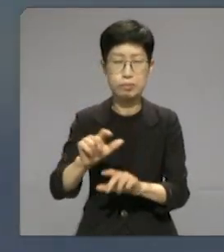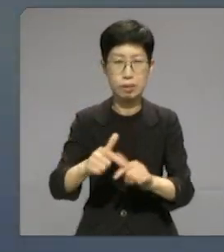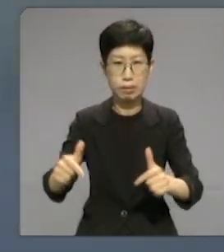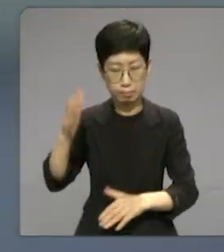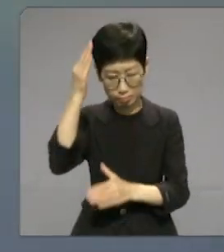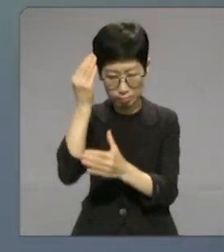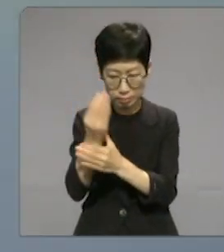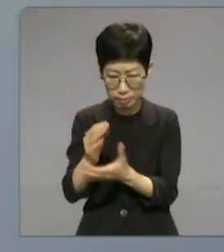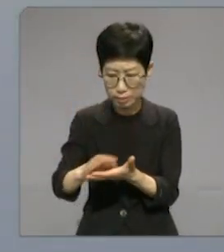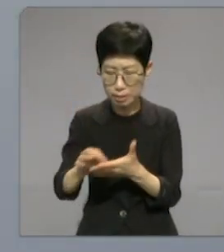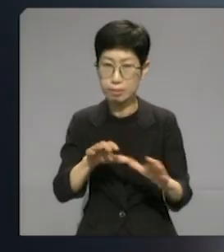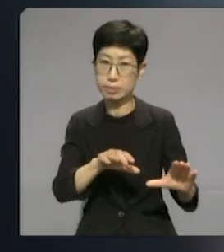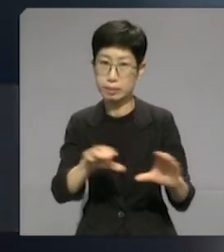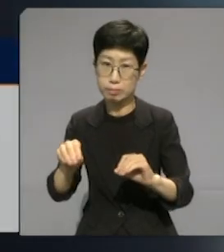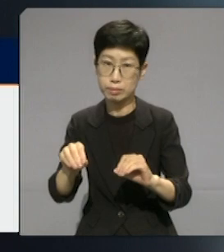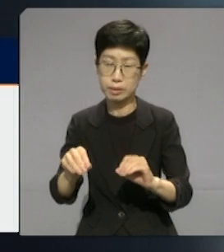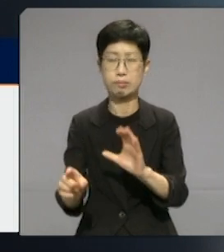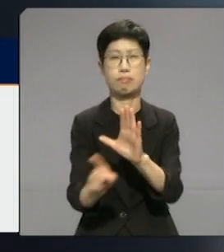시위 방법입니다.